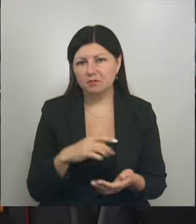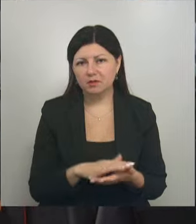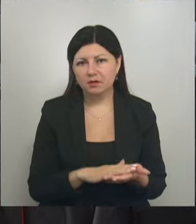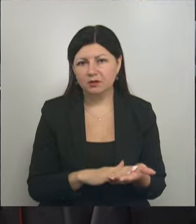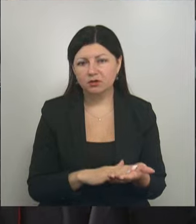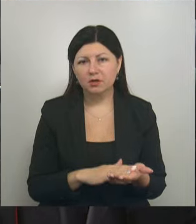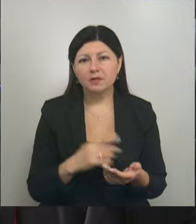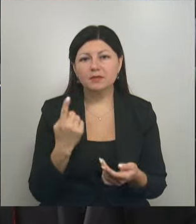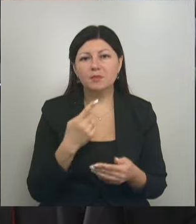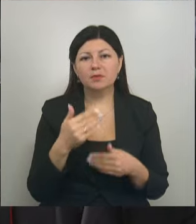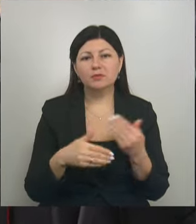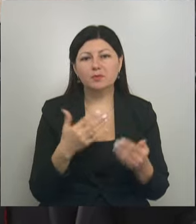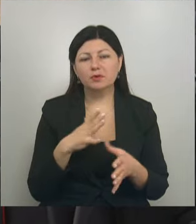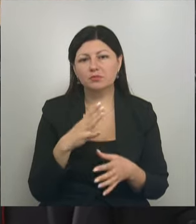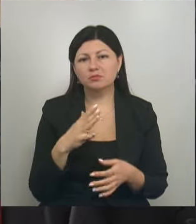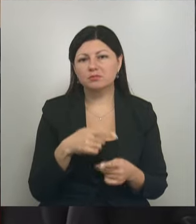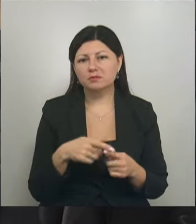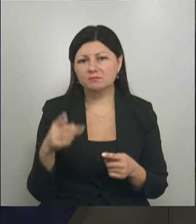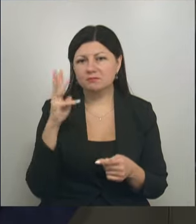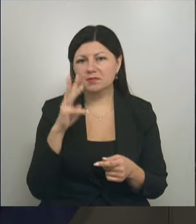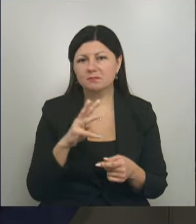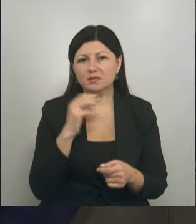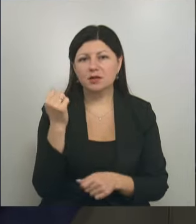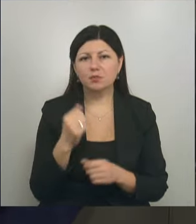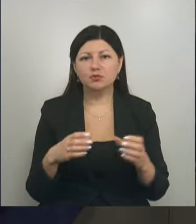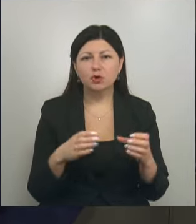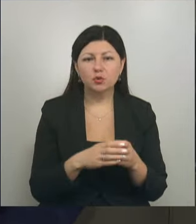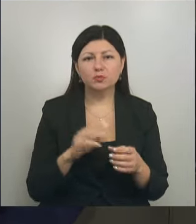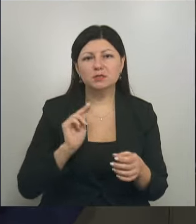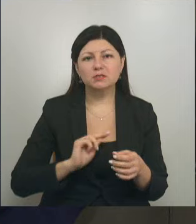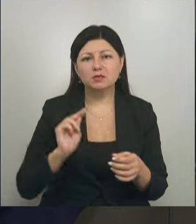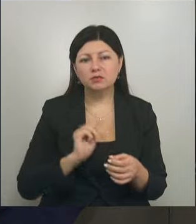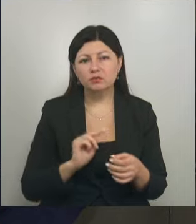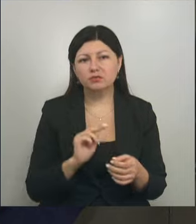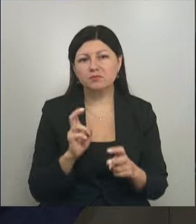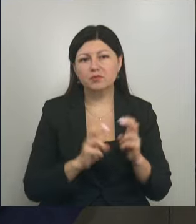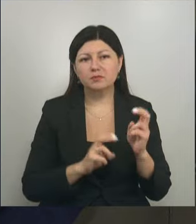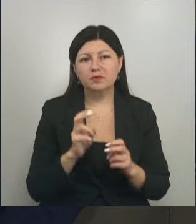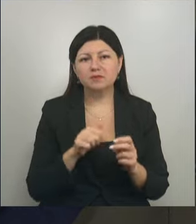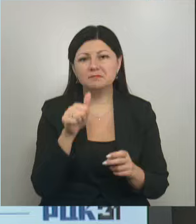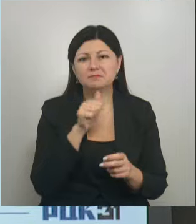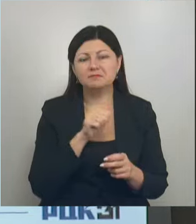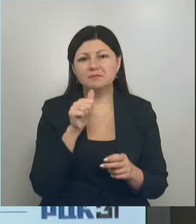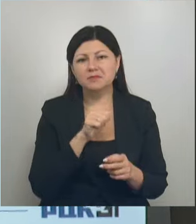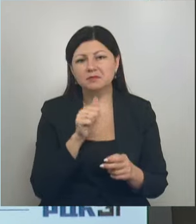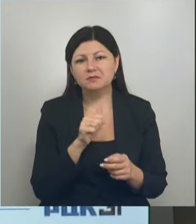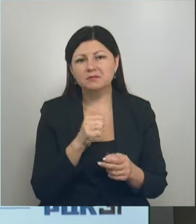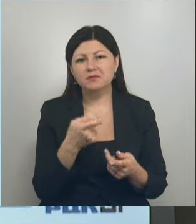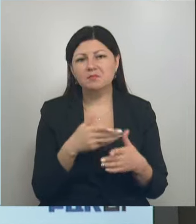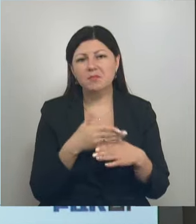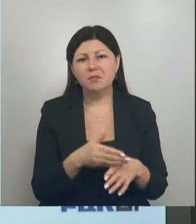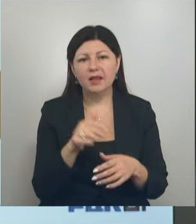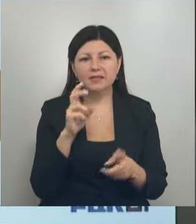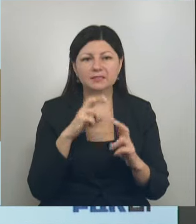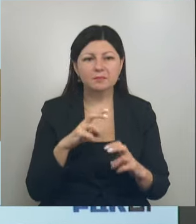первом этапе, который длился 3 месяца, рабочая группа из сотрудников предприятия провела диагностику пилотного потока. В этом им помогали